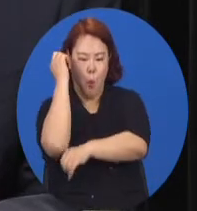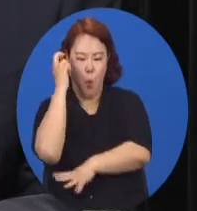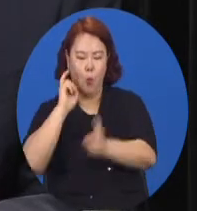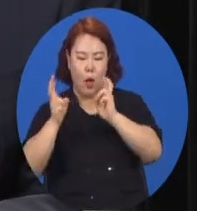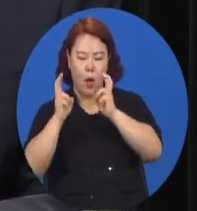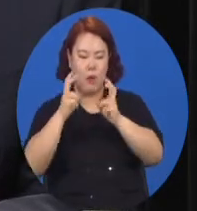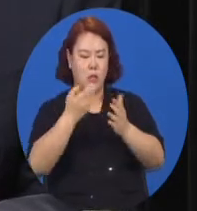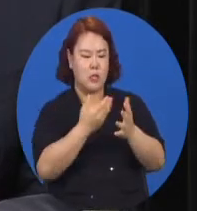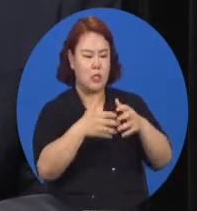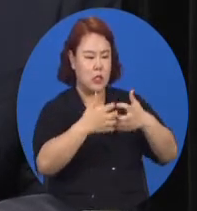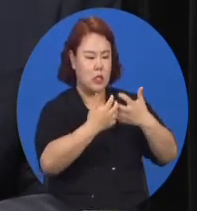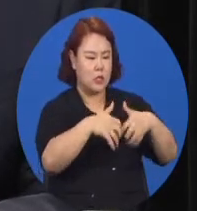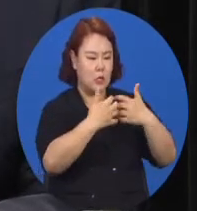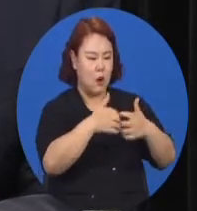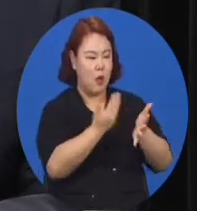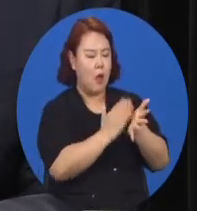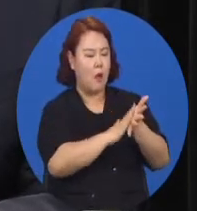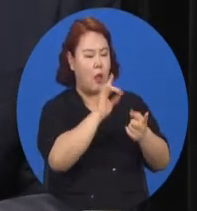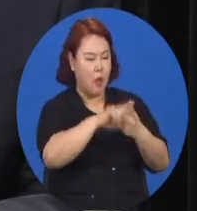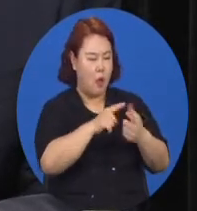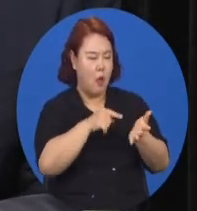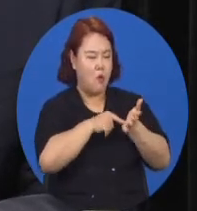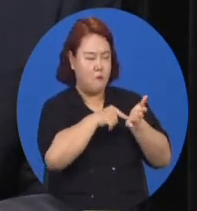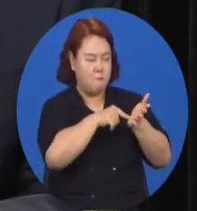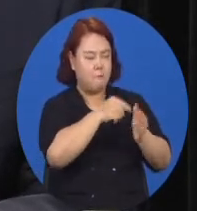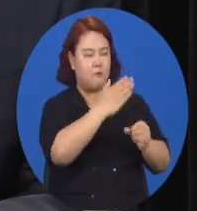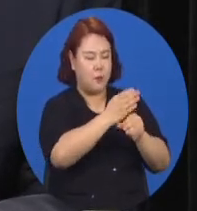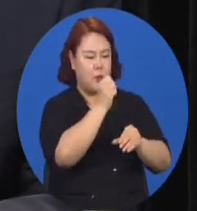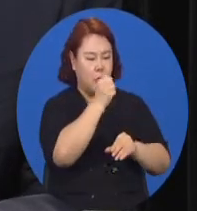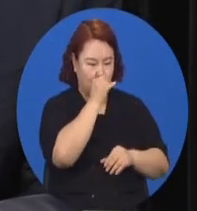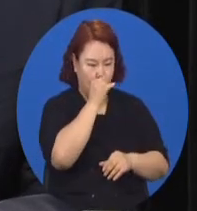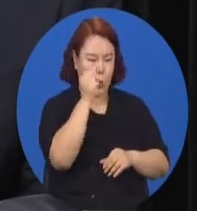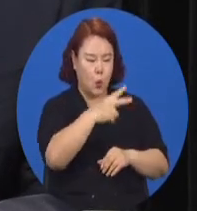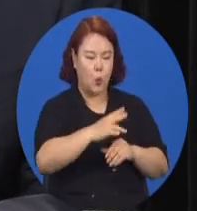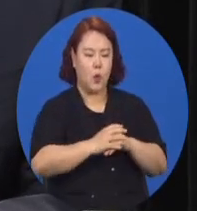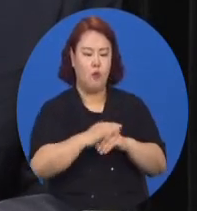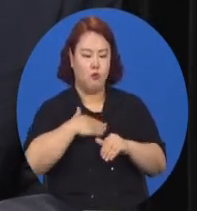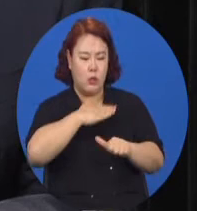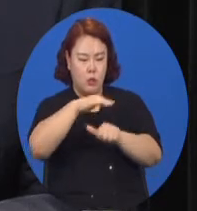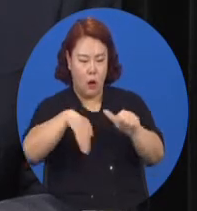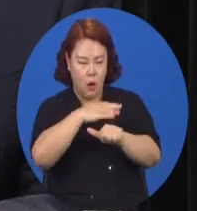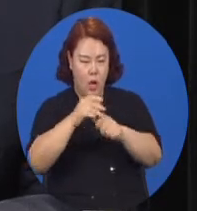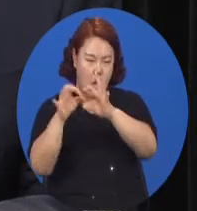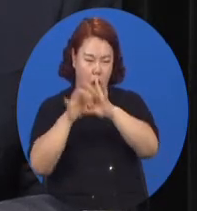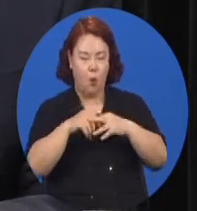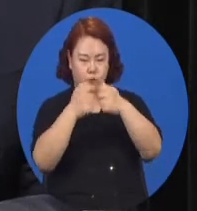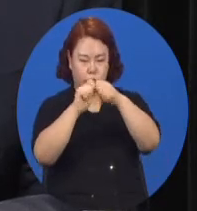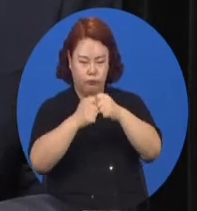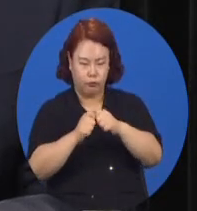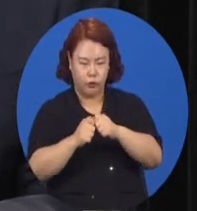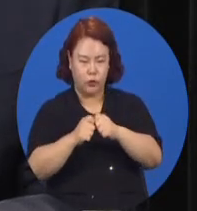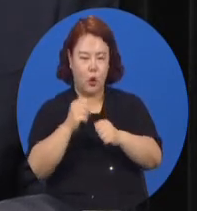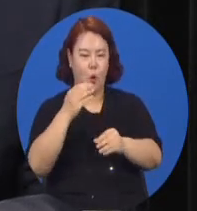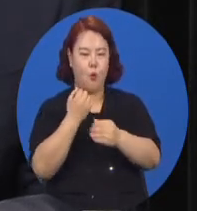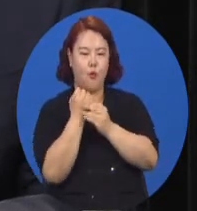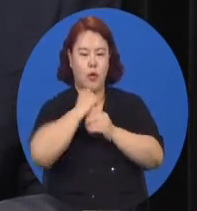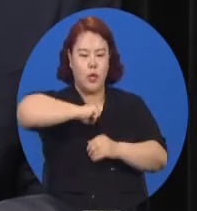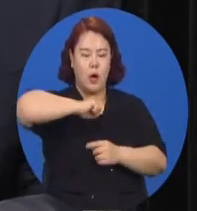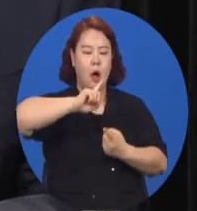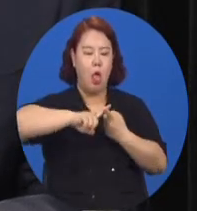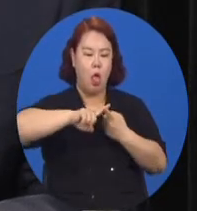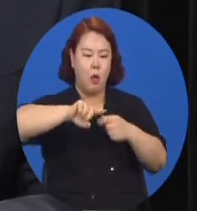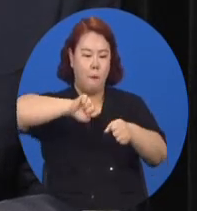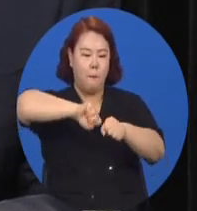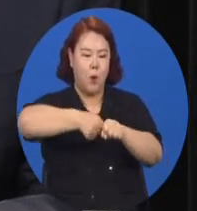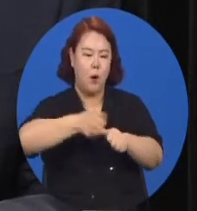있고 또 저희들이 직접 그 상황을 포집을 해서 또 분석을 해서 또 위반이 됐을 때 제재도